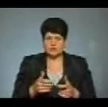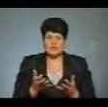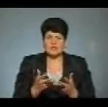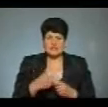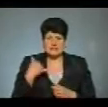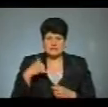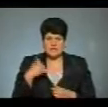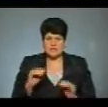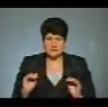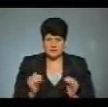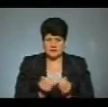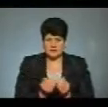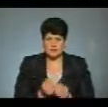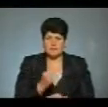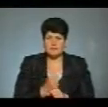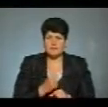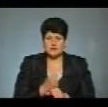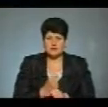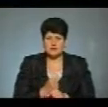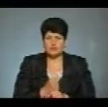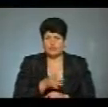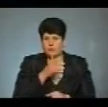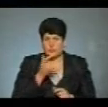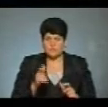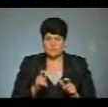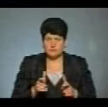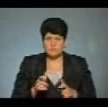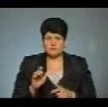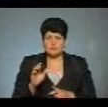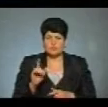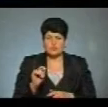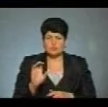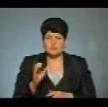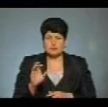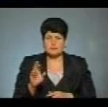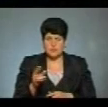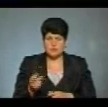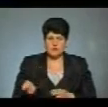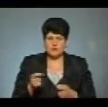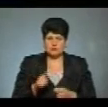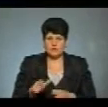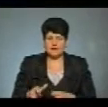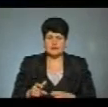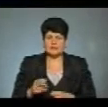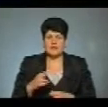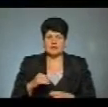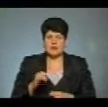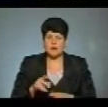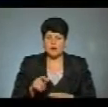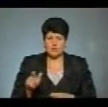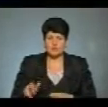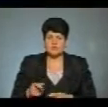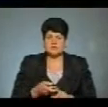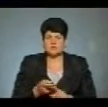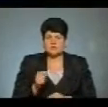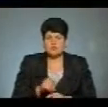автомобіля зменшилась. Працюємо в період пандемії понеділок, середа, п'ятниця, возимо людей на діаліз. Зараз менше люди, зв'язково тим,